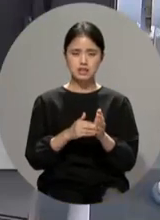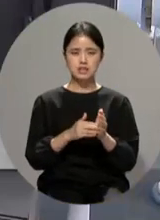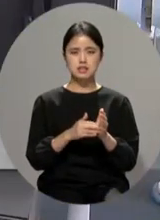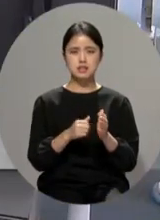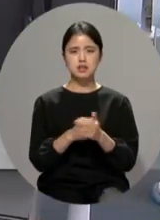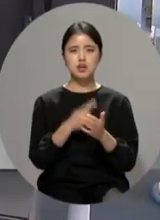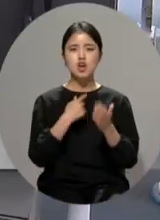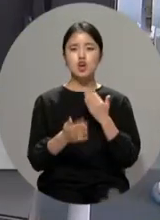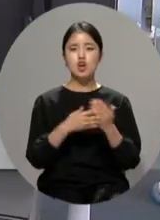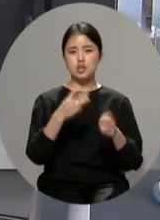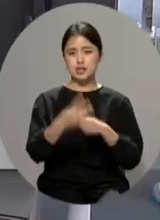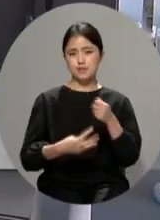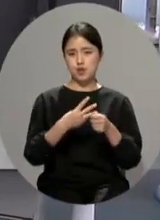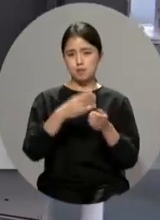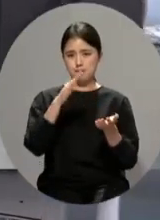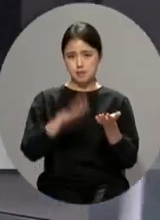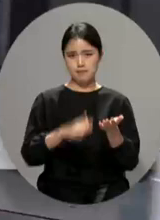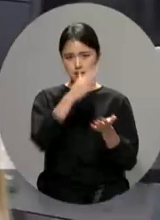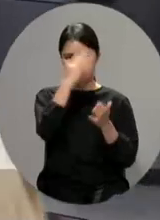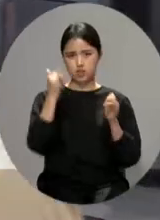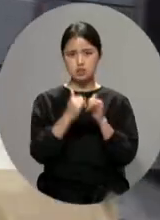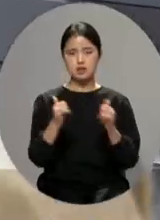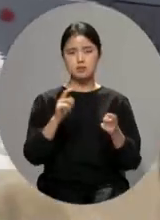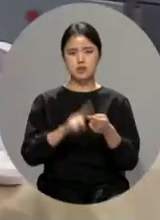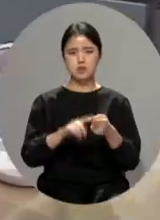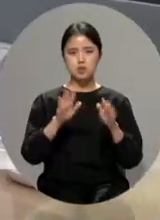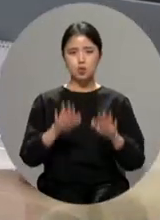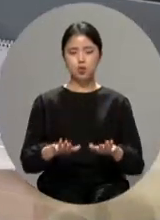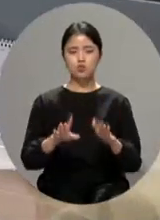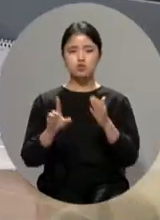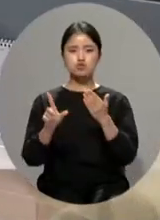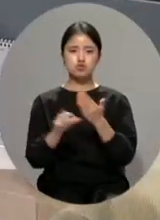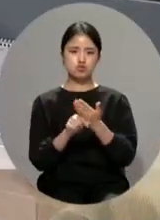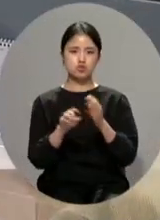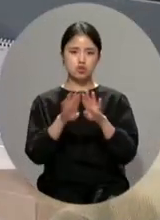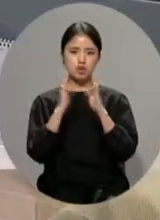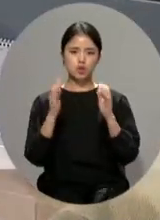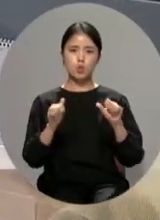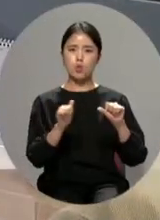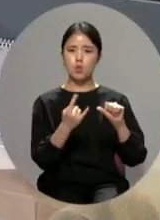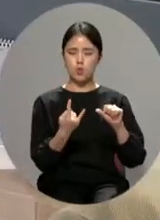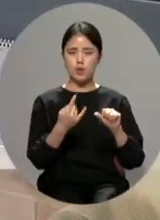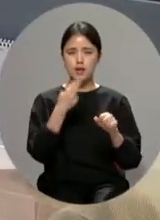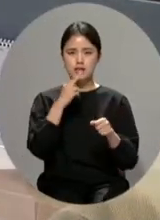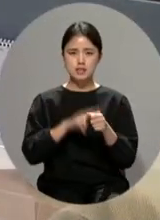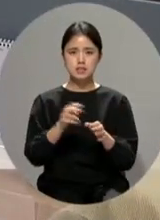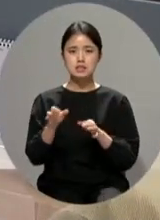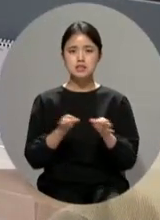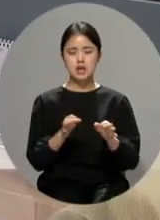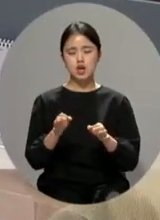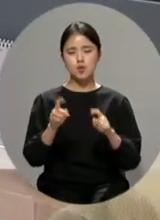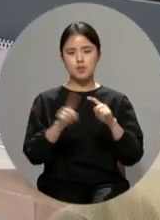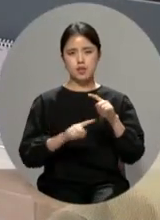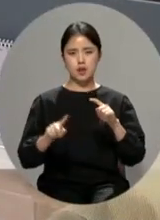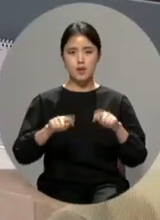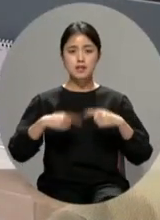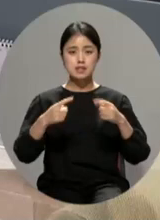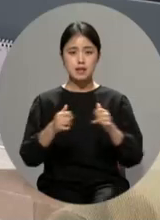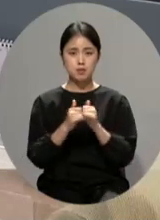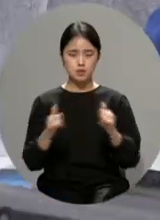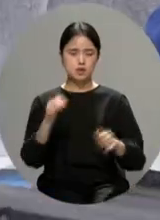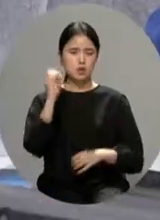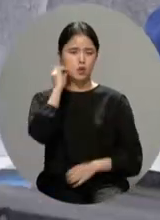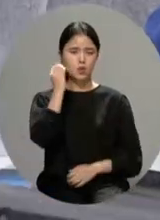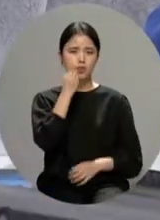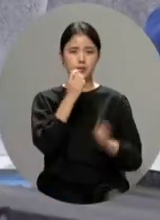미만인 청년창업가를 대상으로 오는 9월 전라가면에서 열리는 제5회 전주창업 경진대회에 참여자를 온라인